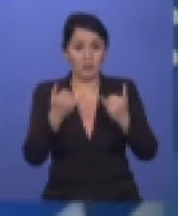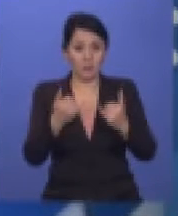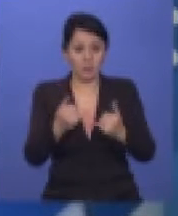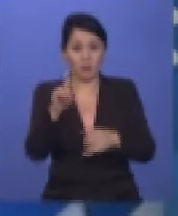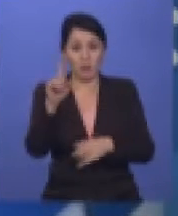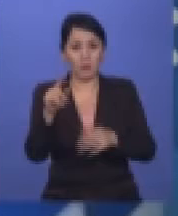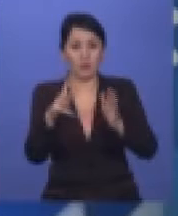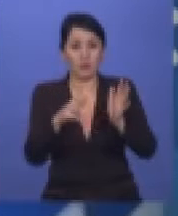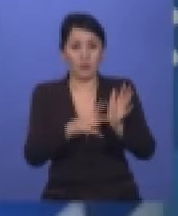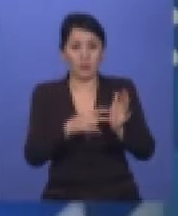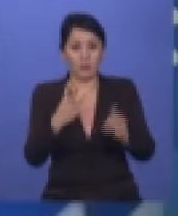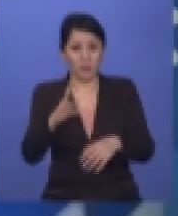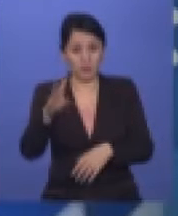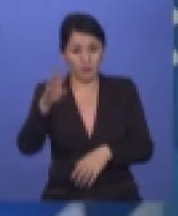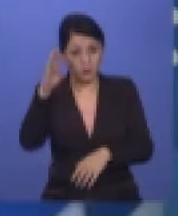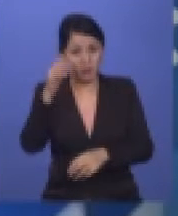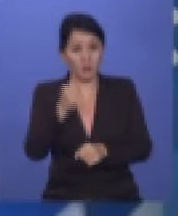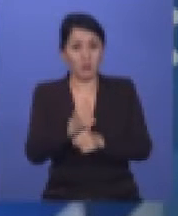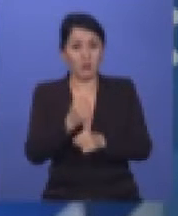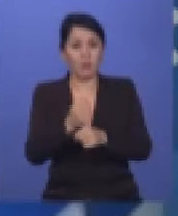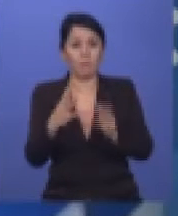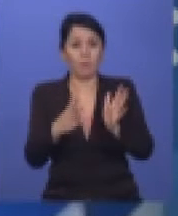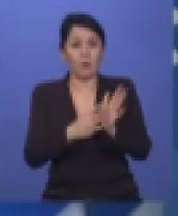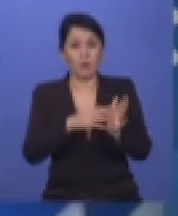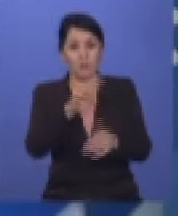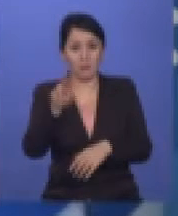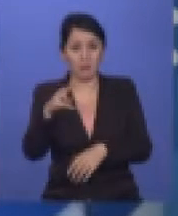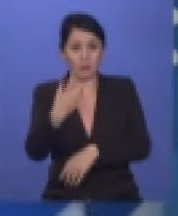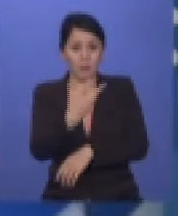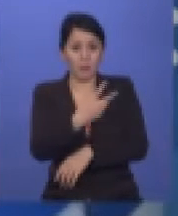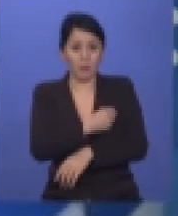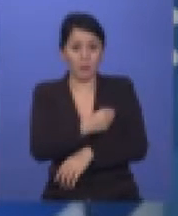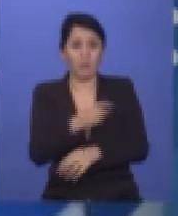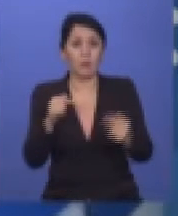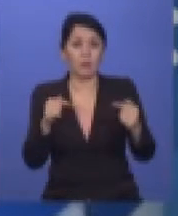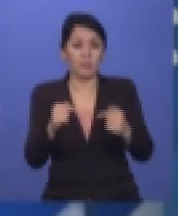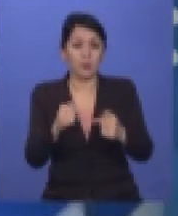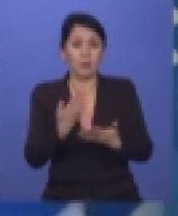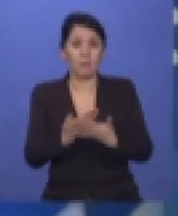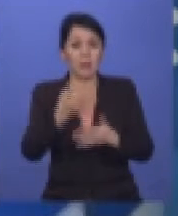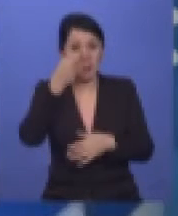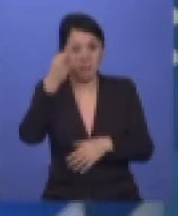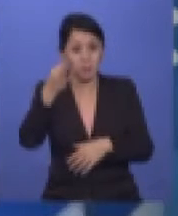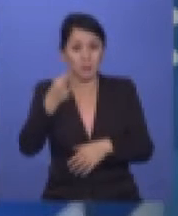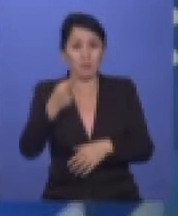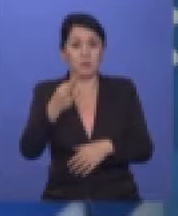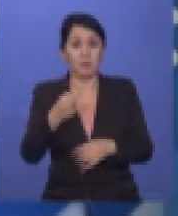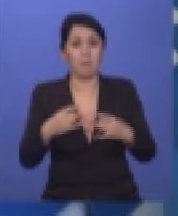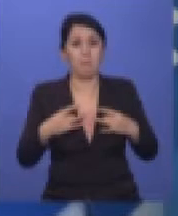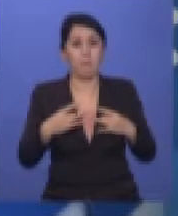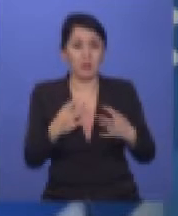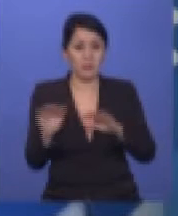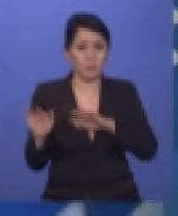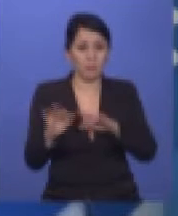день в 184 странах мира сделали почти 9 миллиардов прививок от ковида. К примеру, в Германии проходит